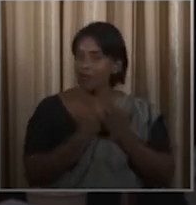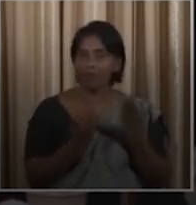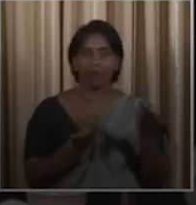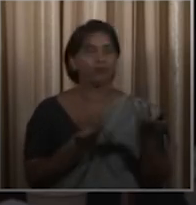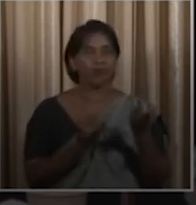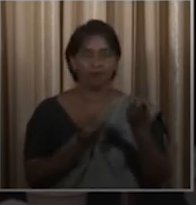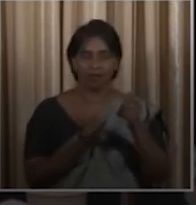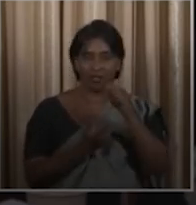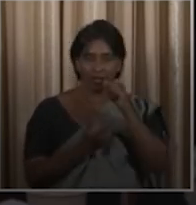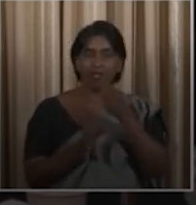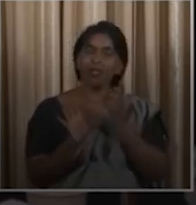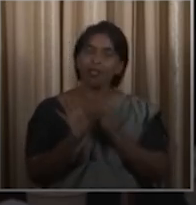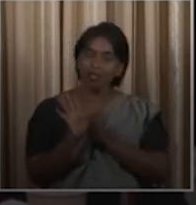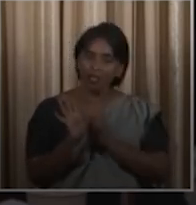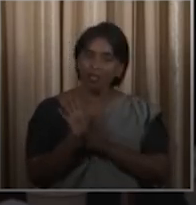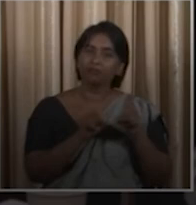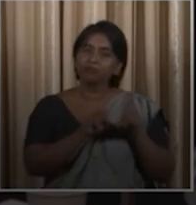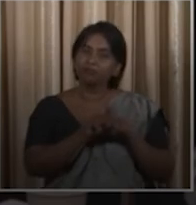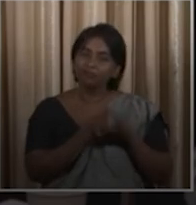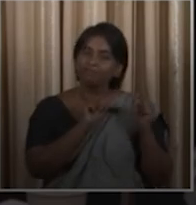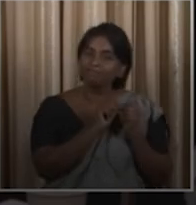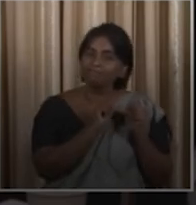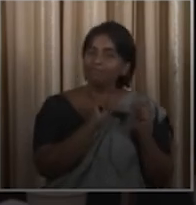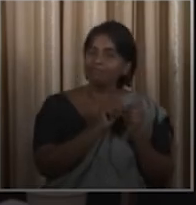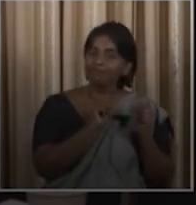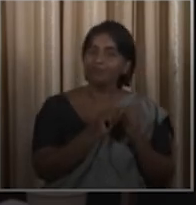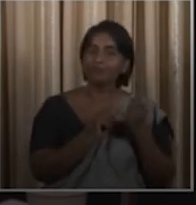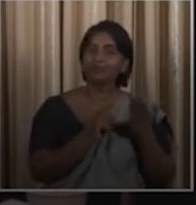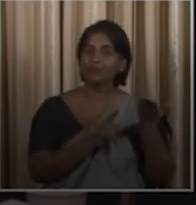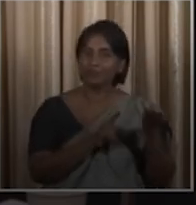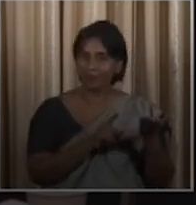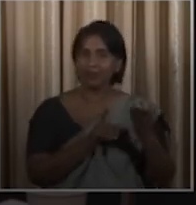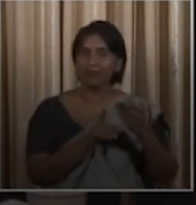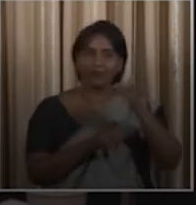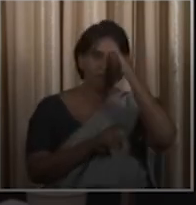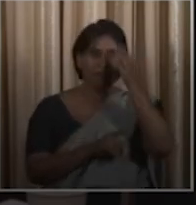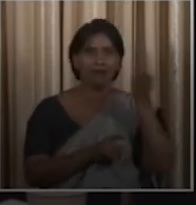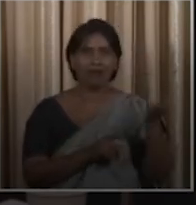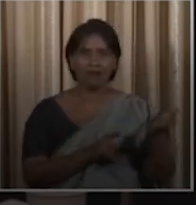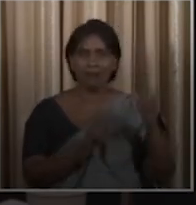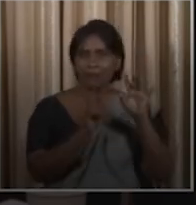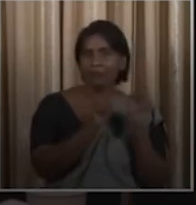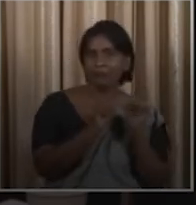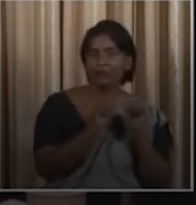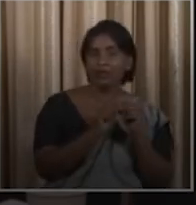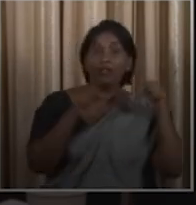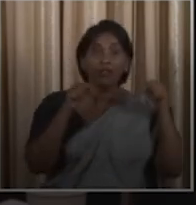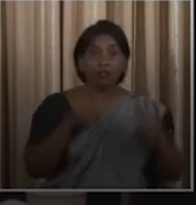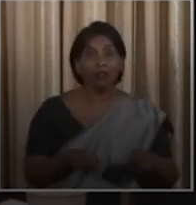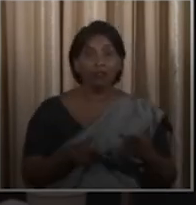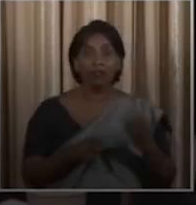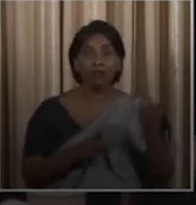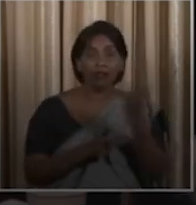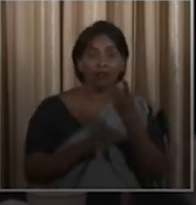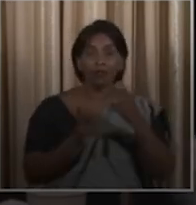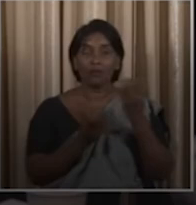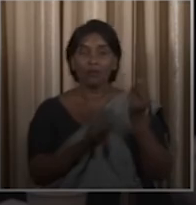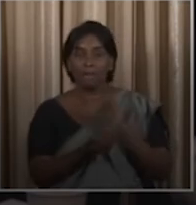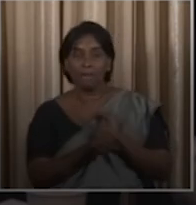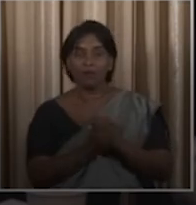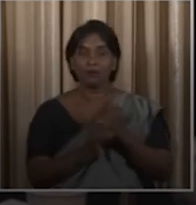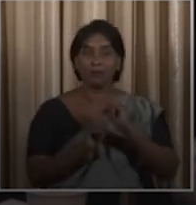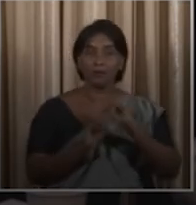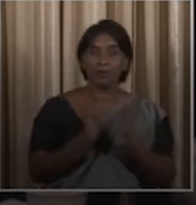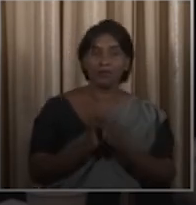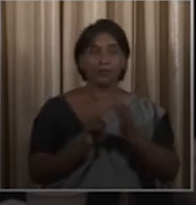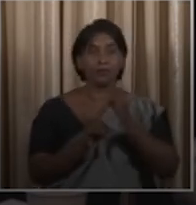ළඟට වෙලා කුටු කුටු ගගා හිටපු අගමැතිනේ. සභානායකනේ මෙයා. දැන් මොකද වෙලා තියෙන්නේ? මේ දෙන්නට ඕන මේ තනතුර රැක ගන්න. මේ තනතුර රැක ගන්න තිබුණ